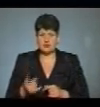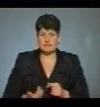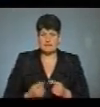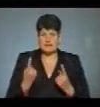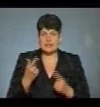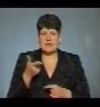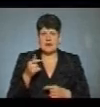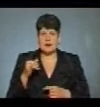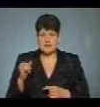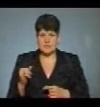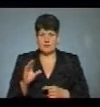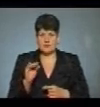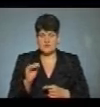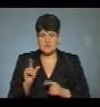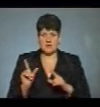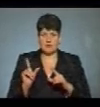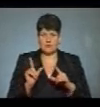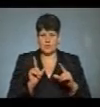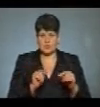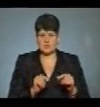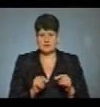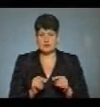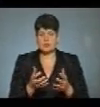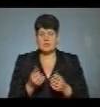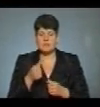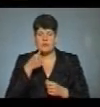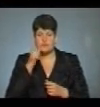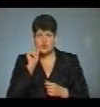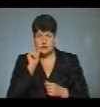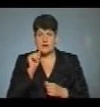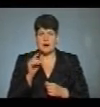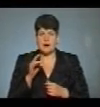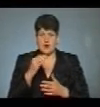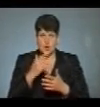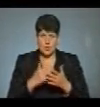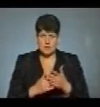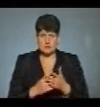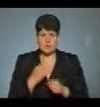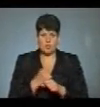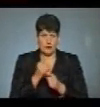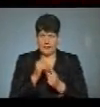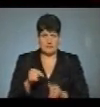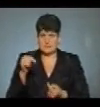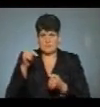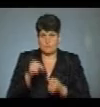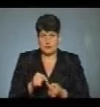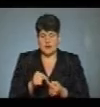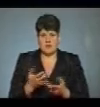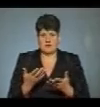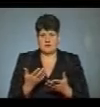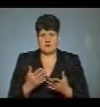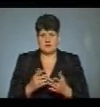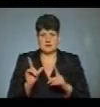Гаях. Посвідчення на проїзд у спецтранспорті отримав вчора, але розклад роботи, каже, не співпадає з розкладом руху